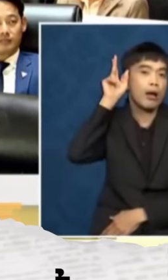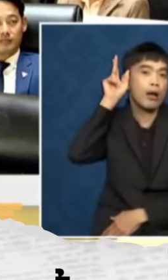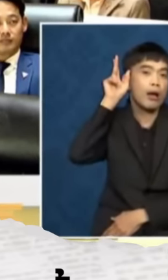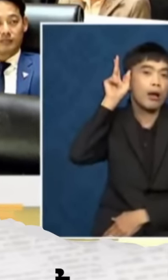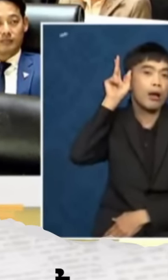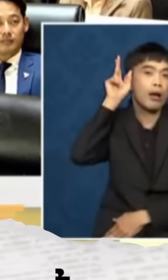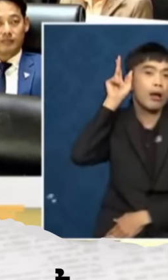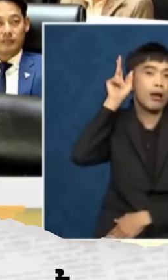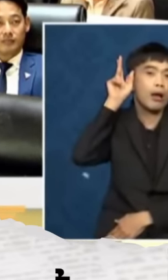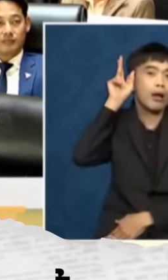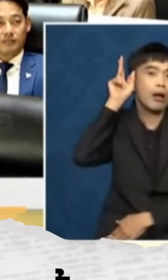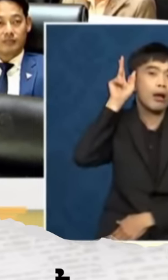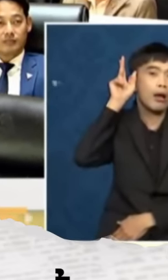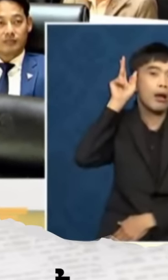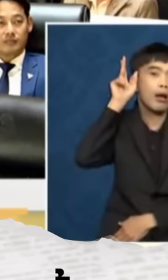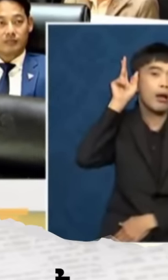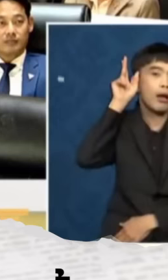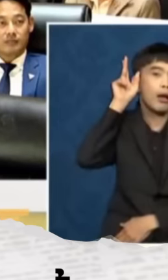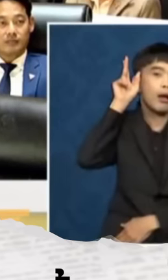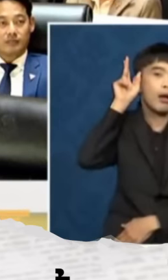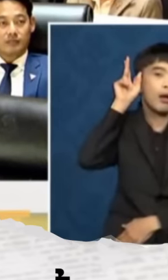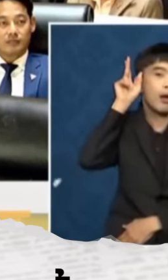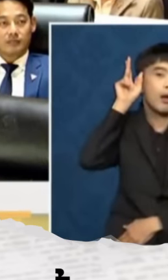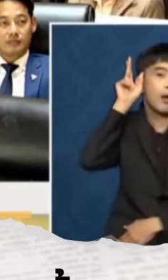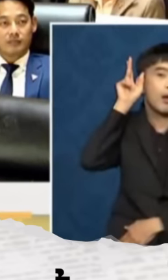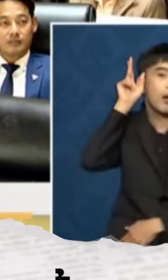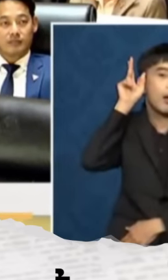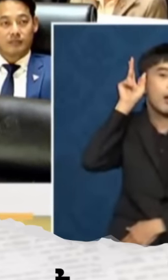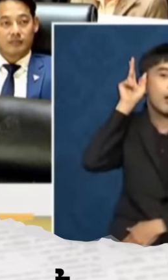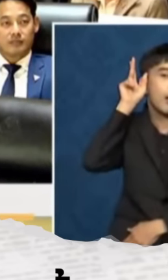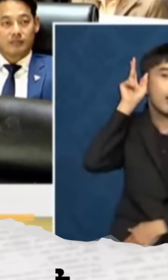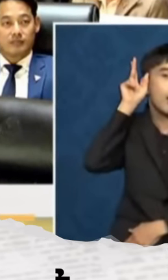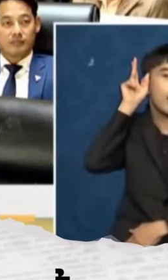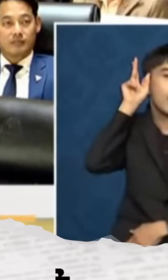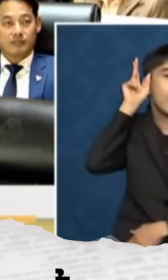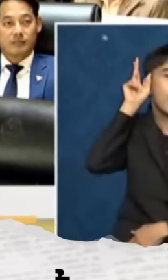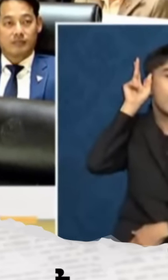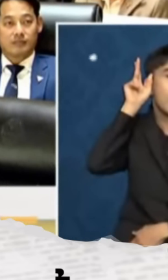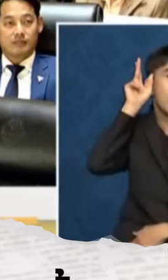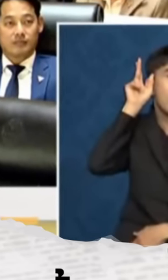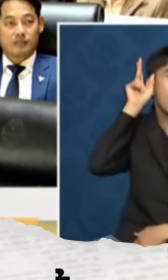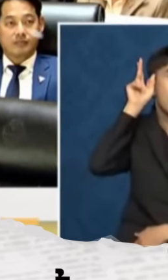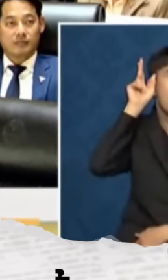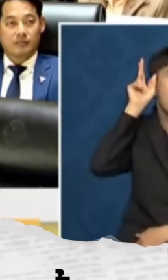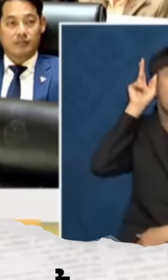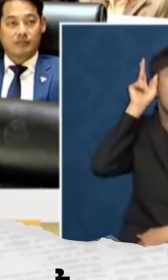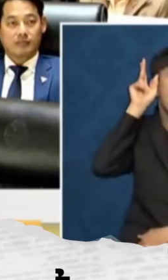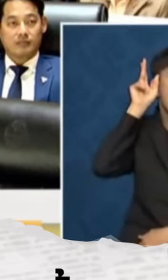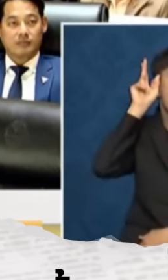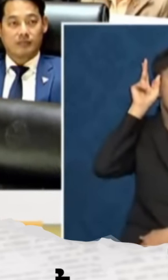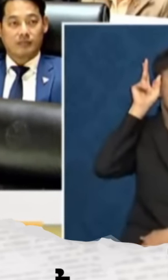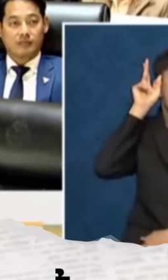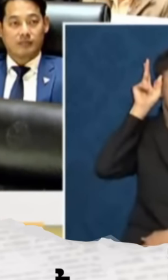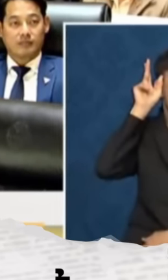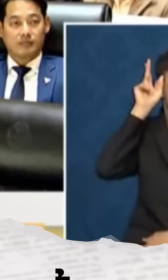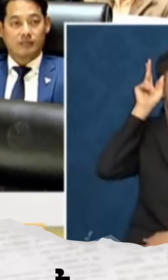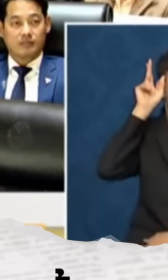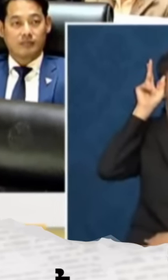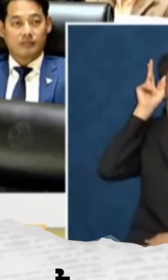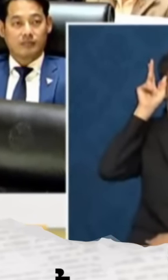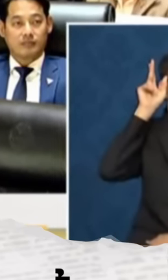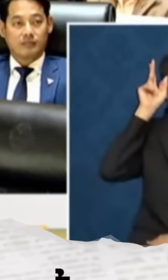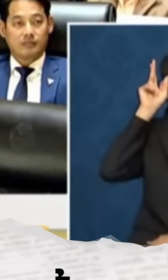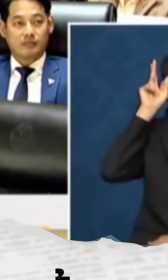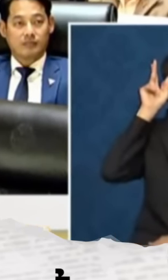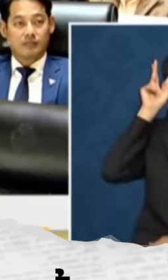สิมันต์เนี่ยยังอ้างถึงกฎเกณฑ์ต่างๆเป็นไปตามที่นายณัฐวุฒิที่นั่งในกรรมาธิการสุดท้ายเนี่ยอำนาจก็อยู่ในดุลยพินิจของกระทรวงน